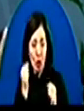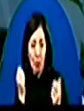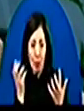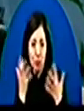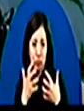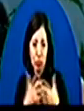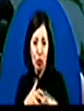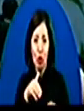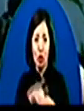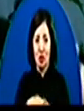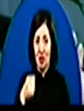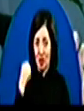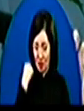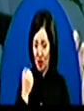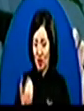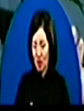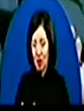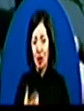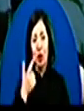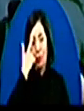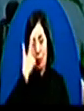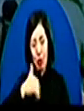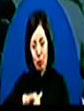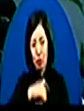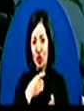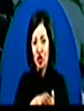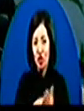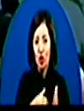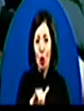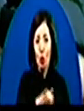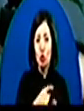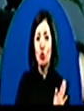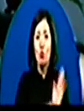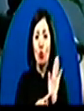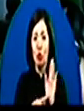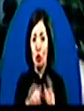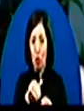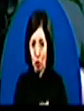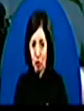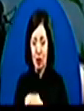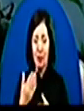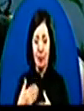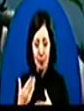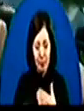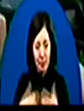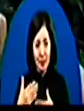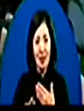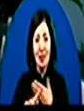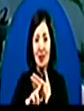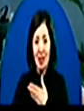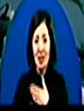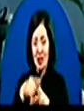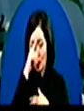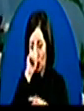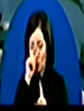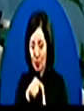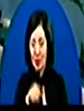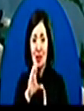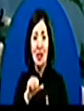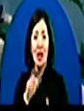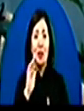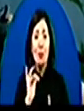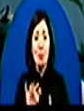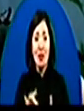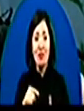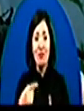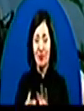чаддаг гэдгээр Монгол улс нь жишг орны тоонд орсон. Тэгэхээр цаашид бид эрүүл мэндийн салбарын